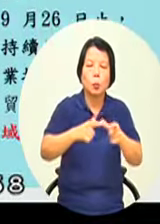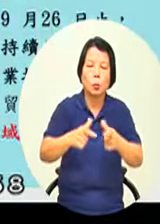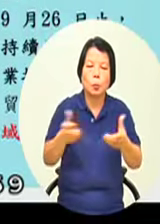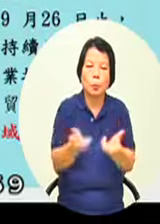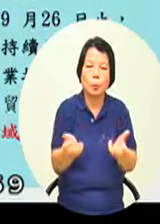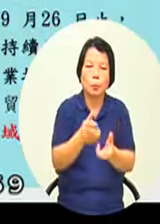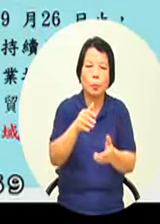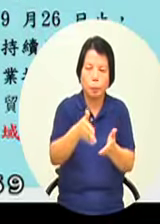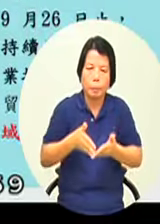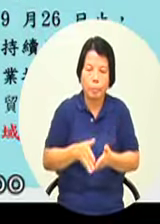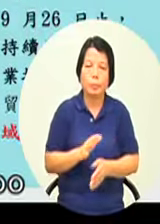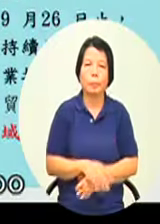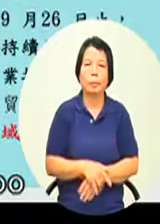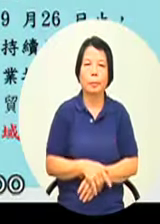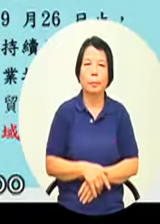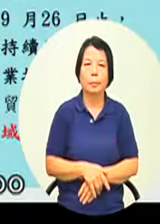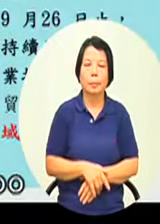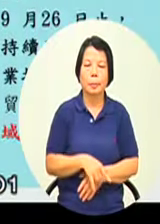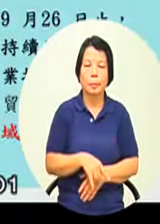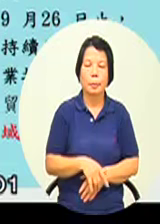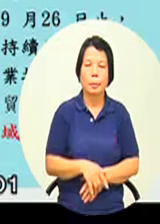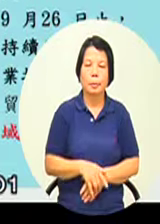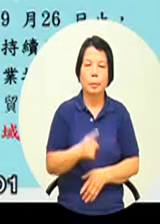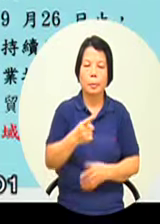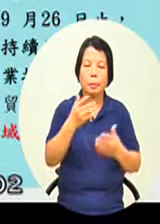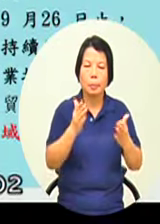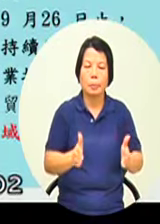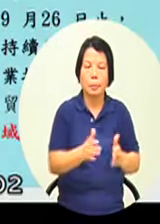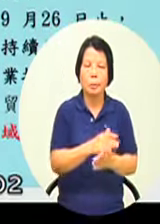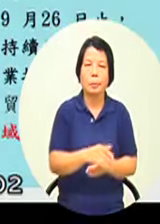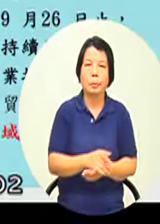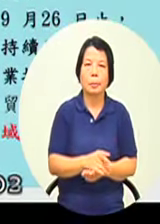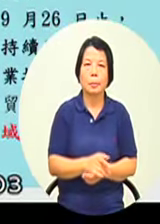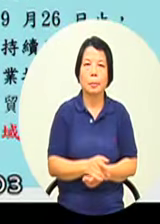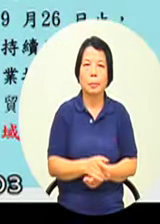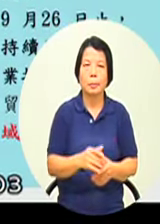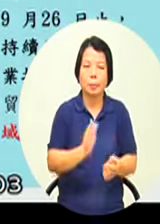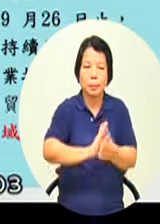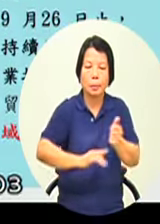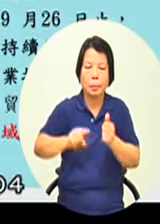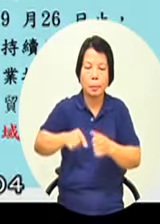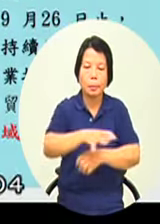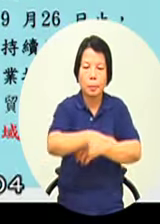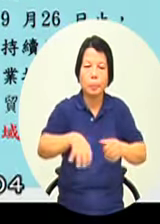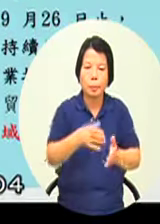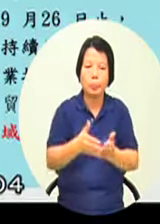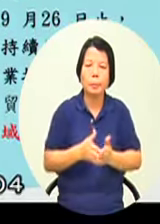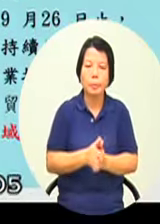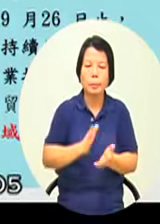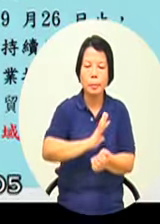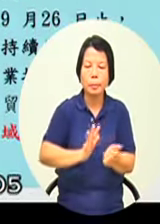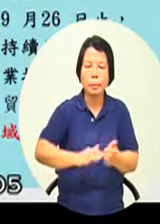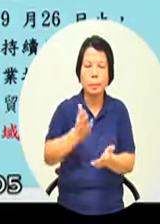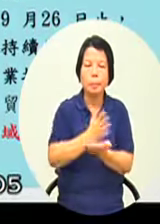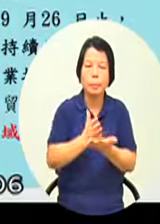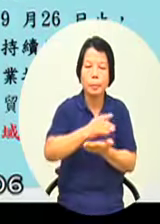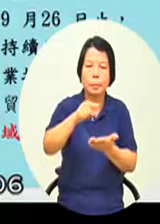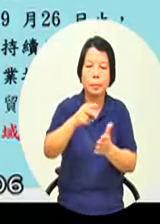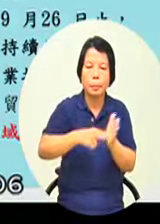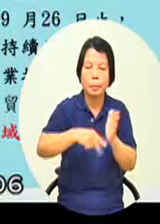发行为一期园区影响那个环境影响说明的那个环保署在